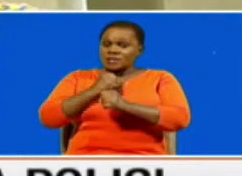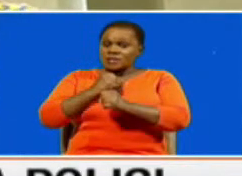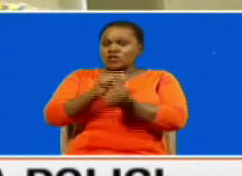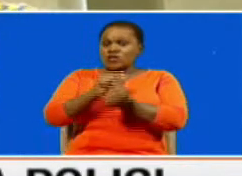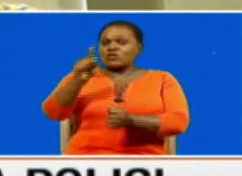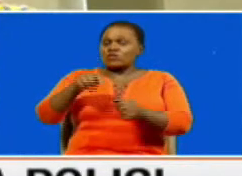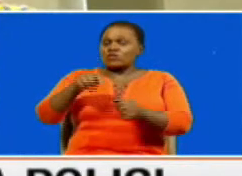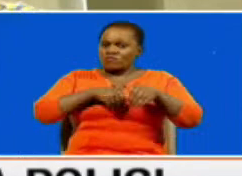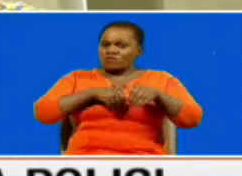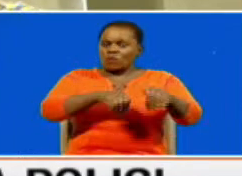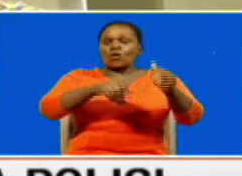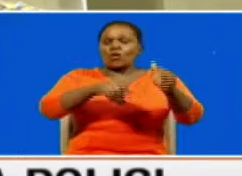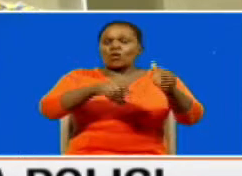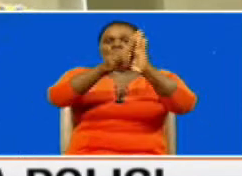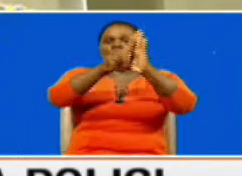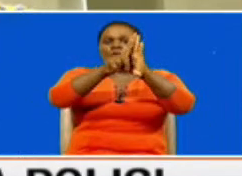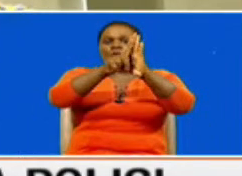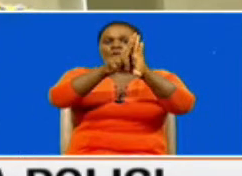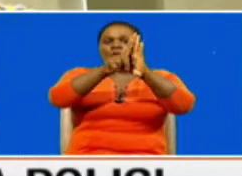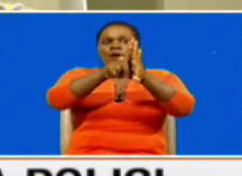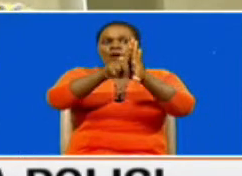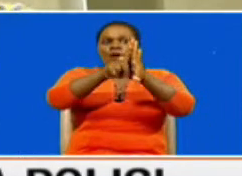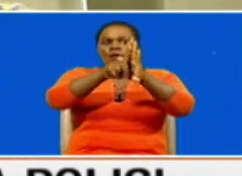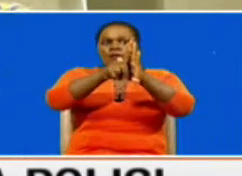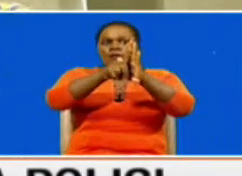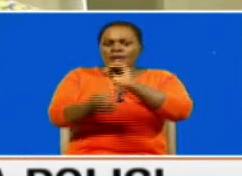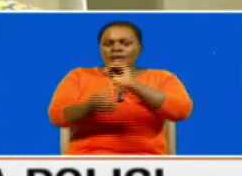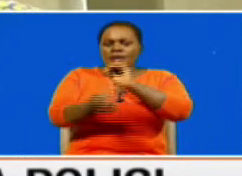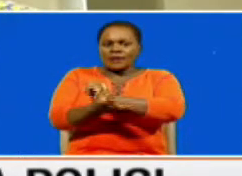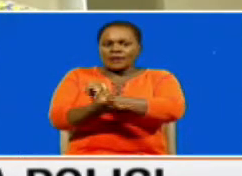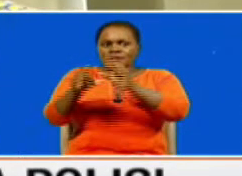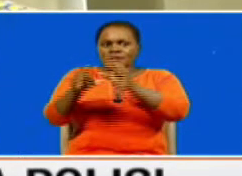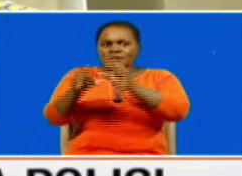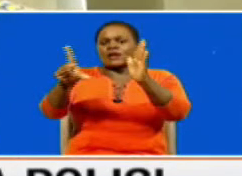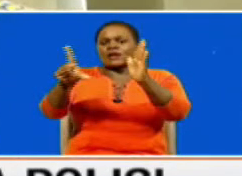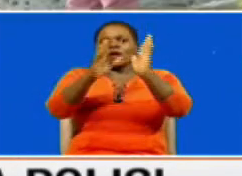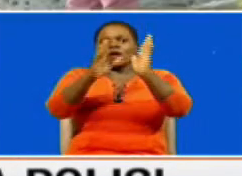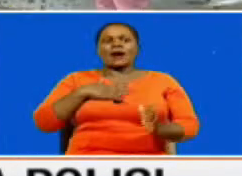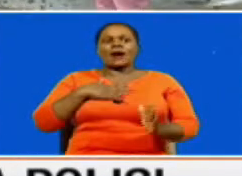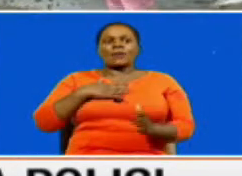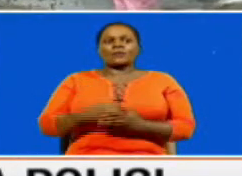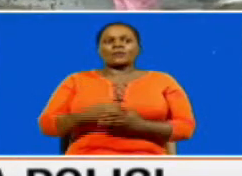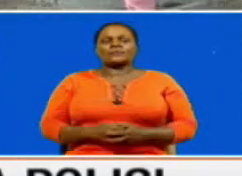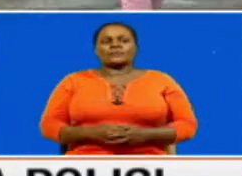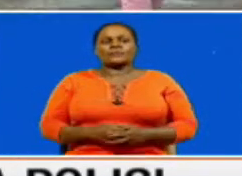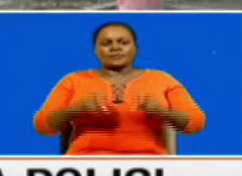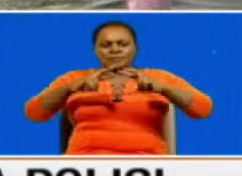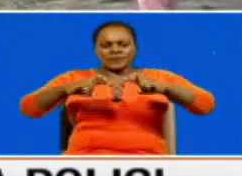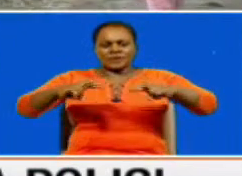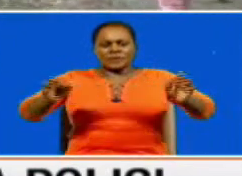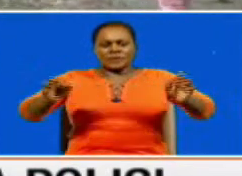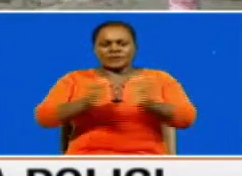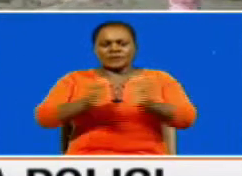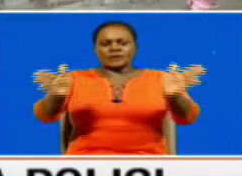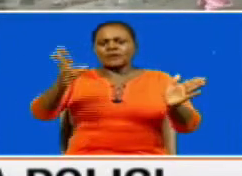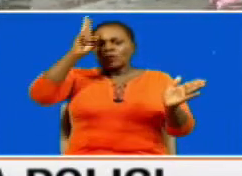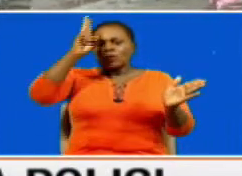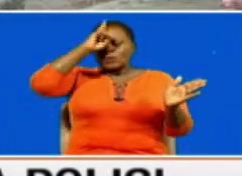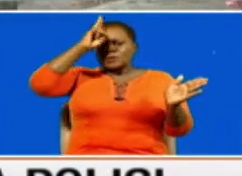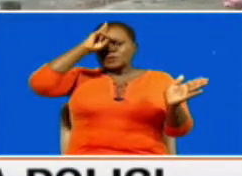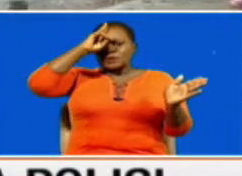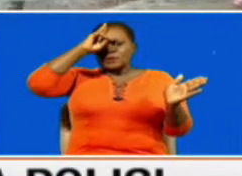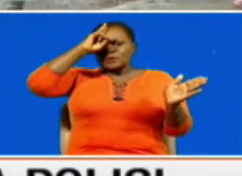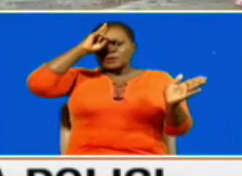in accordance with the law, and we have given instructions to our lawyers. Inspector General wa polisi Jafet